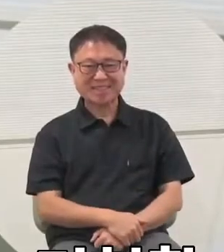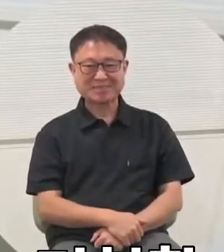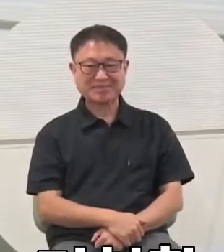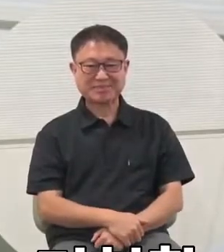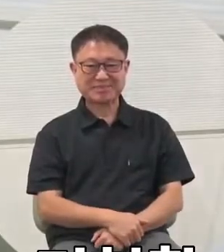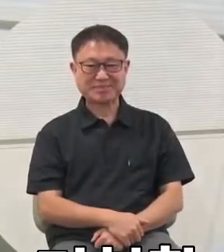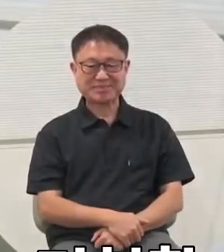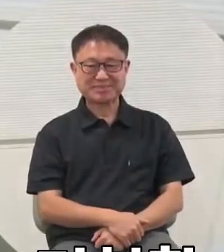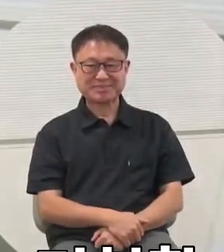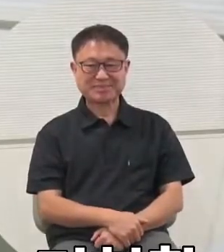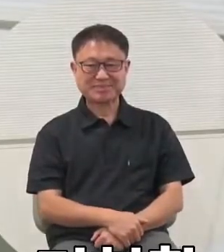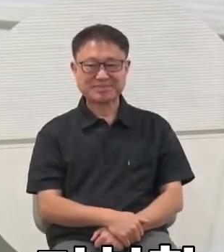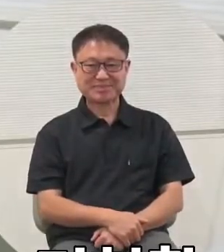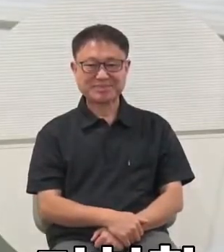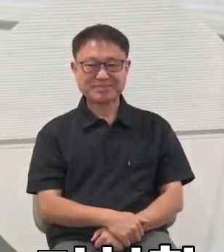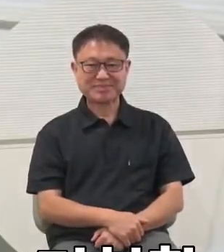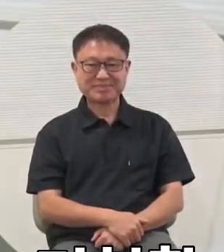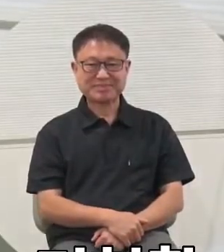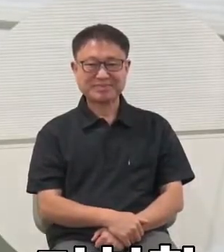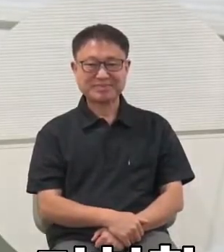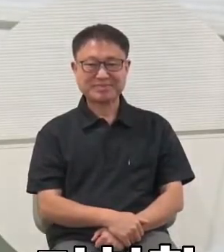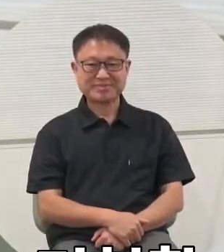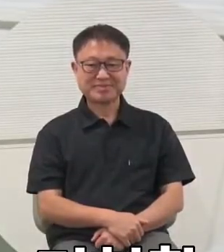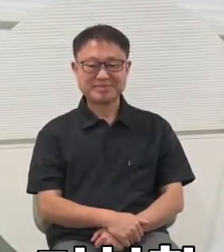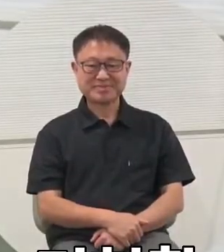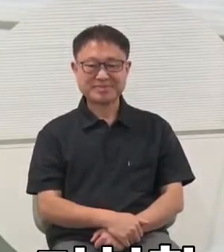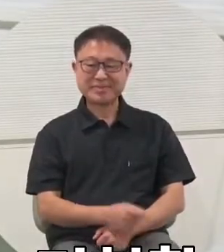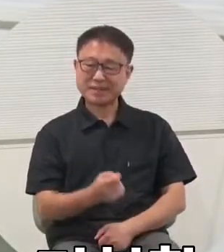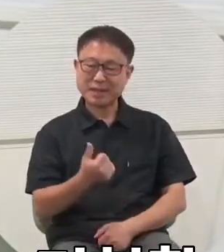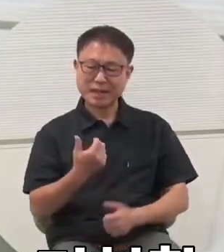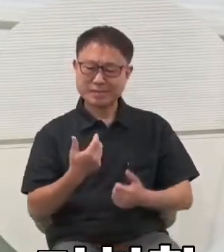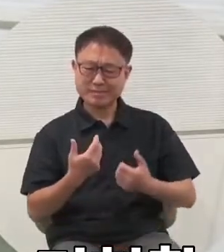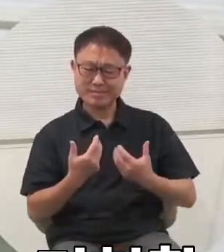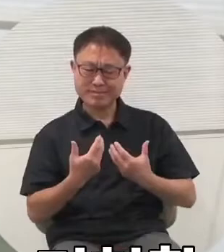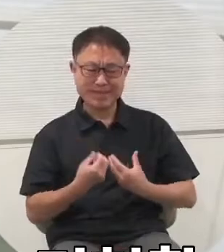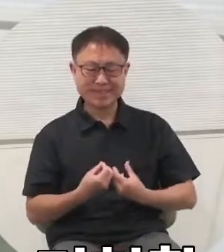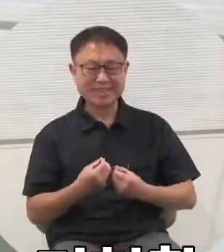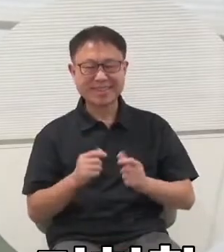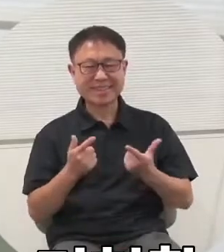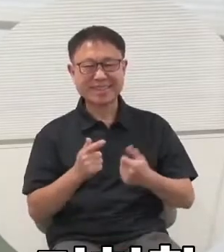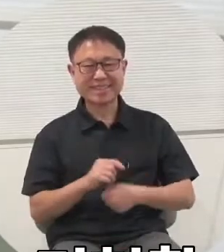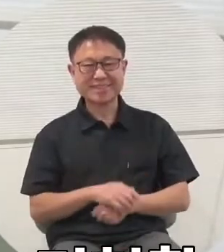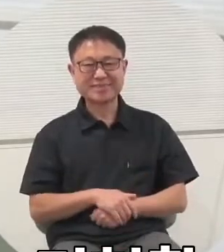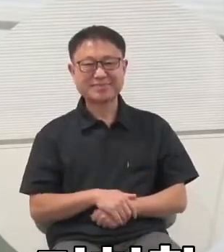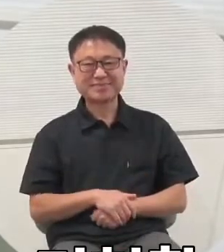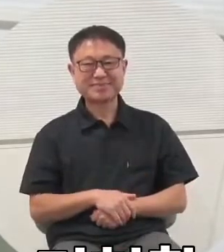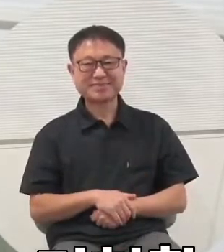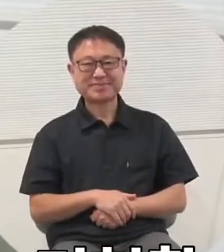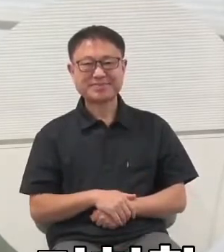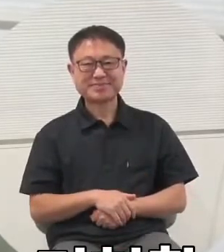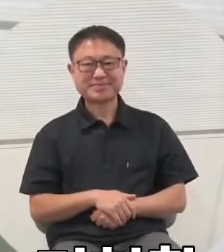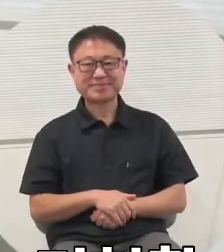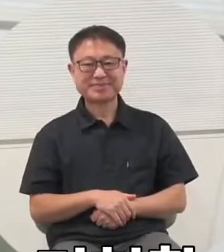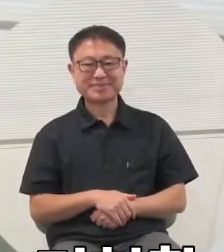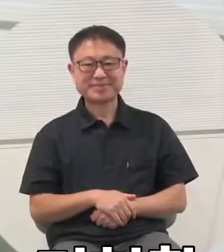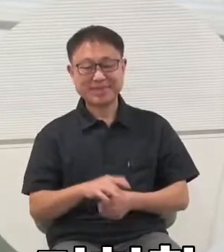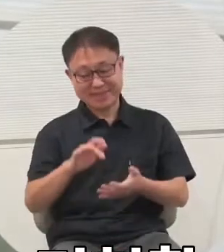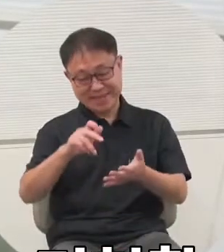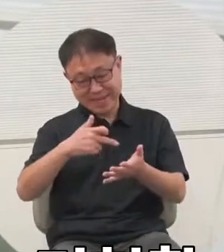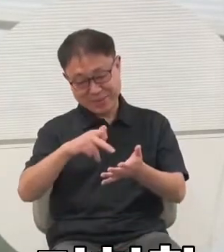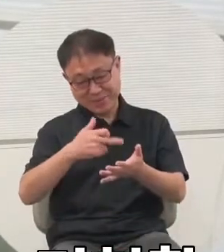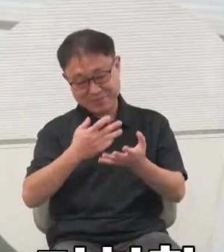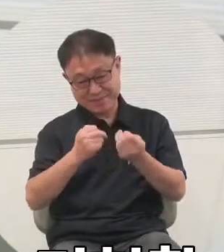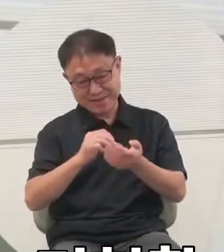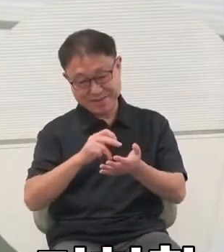라는 게 좀 있습니다. 그래서 그렇게 뭐 절망적이진 않더라. 네, 네, 그리고 또 네. 이런 것도 있어요. 요새 카톡 많이 하잖아요.